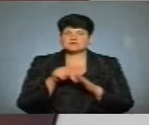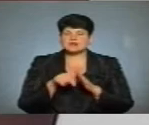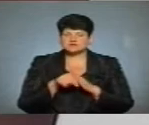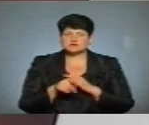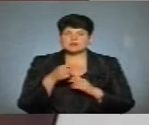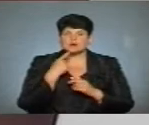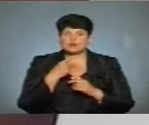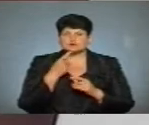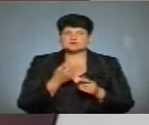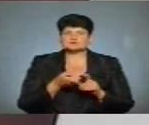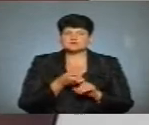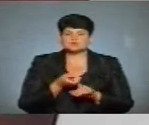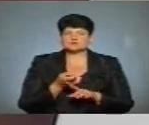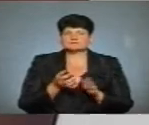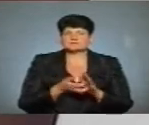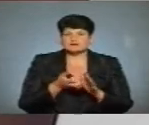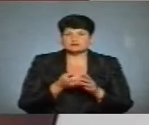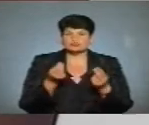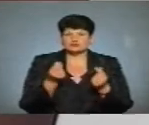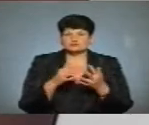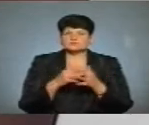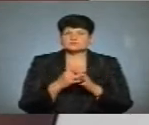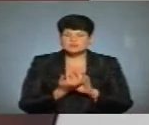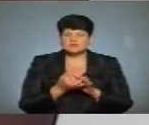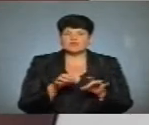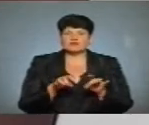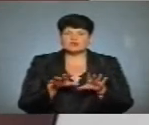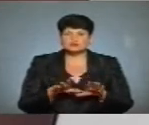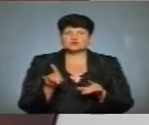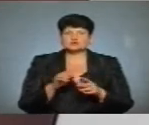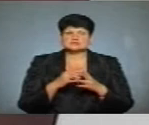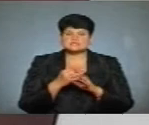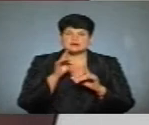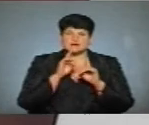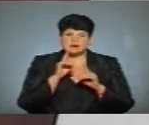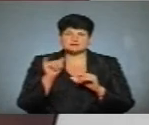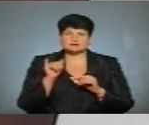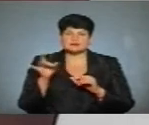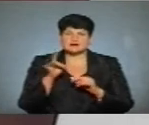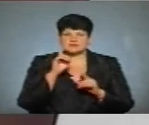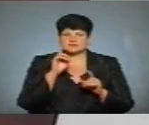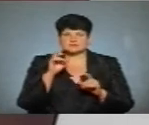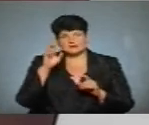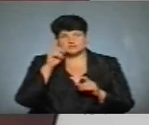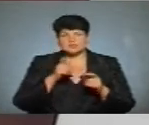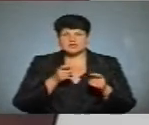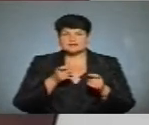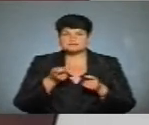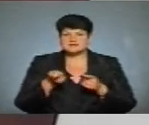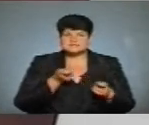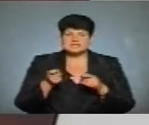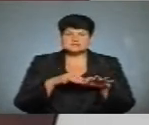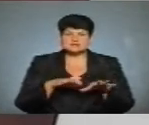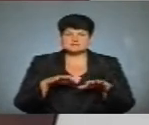його словами, через брак коштів у сільському бюджеті вирішили, що сільрада, райдержадміністрація та місцеві підприємці